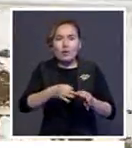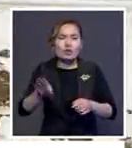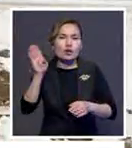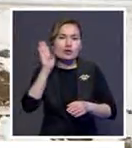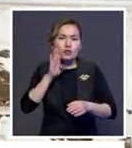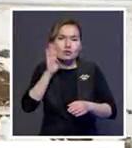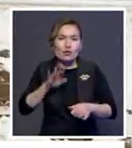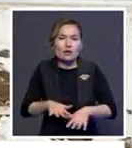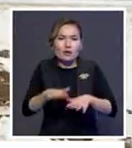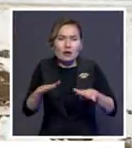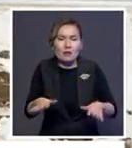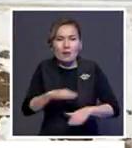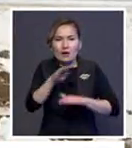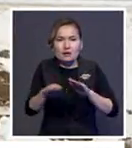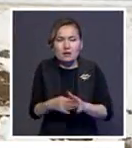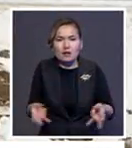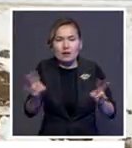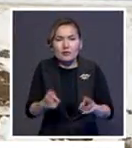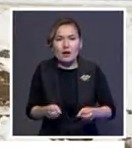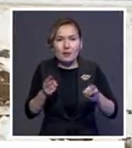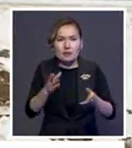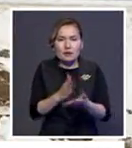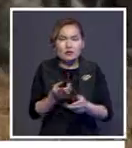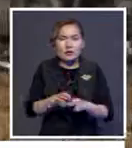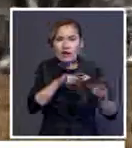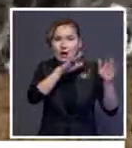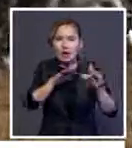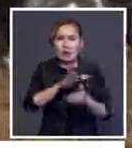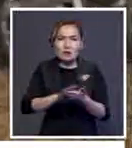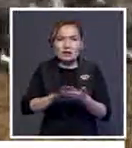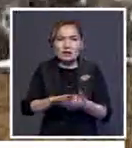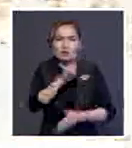мүмкін. Қазір бөгеттер биіктетіліп, өткелдер тазартылып жатыр.